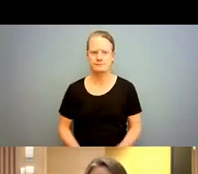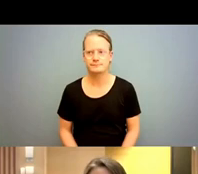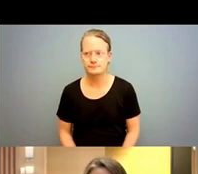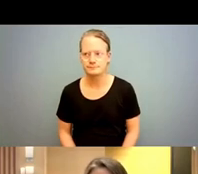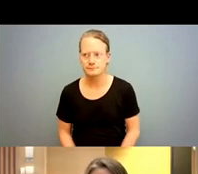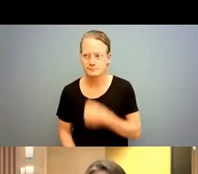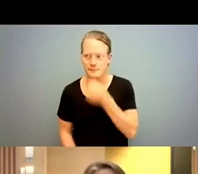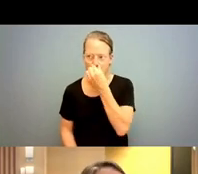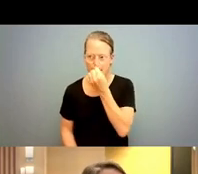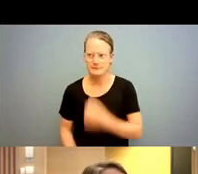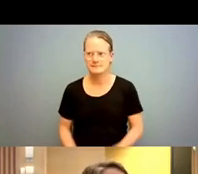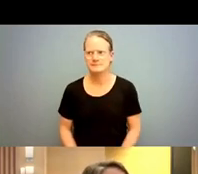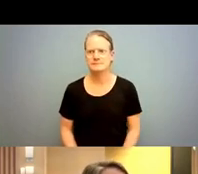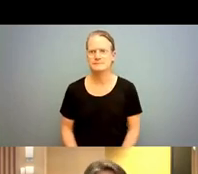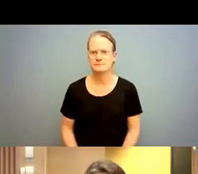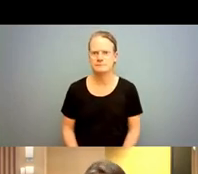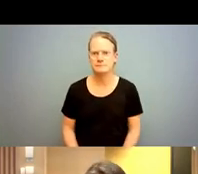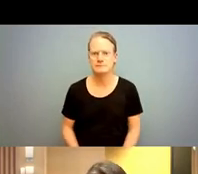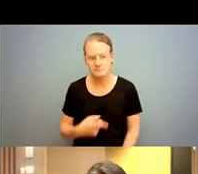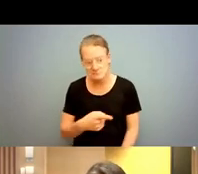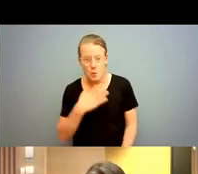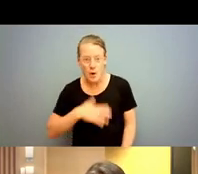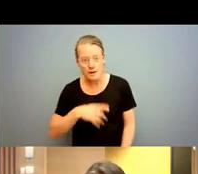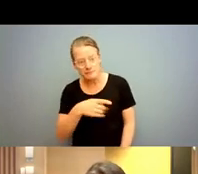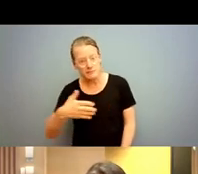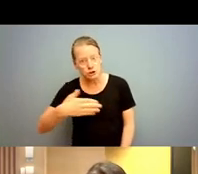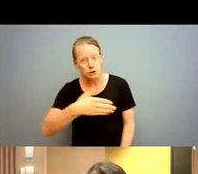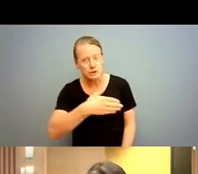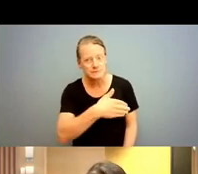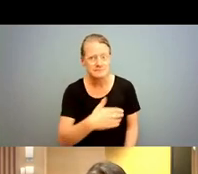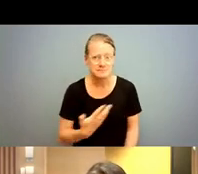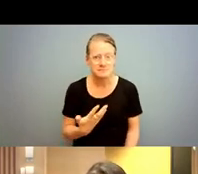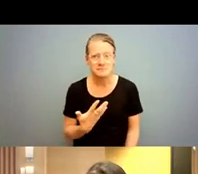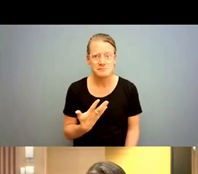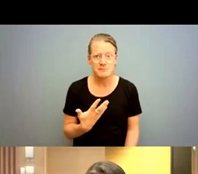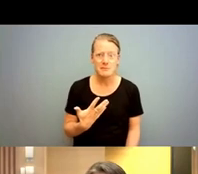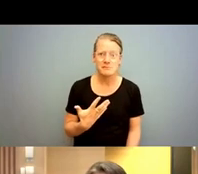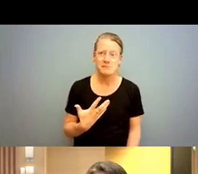Seammalahkaisähtäs mehtä, maila lohpi parkat.